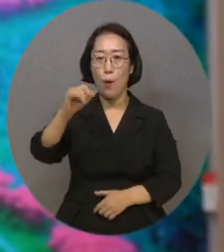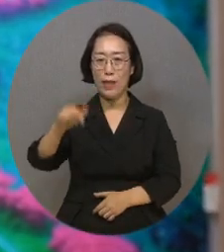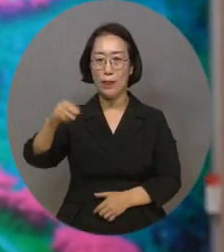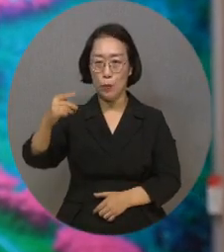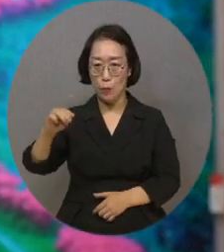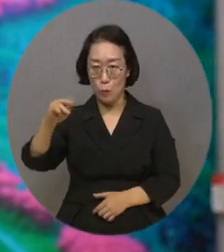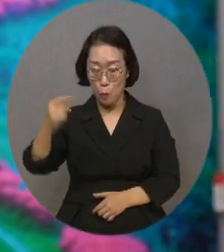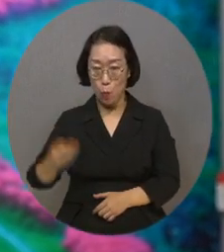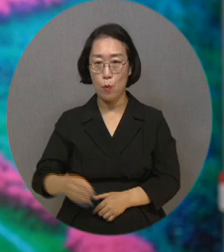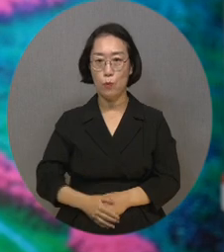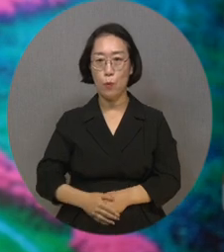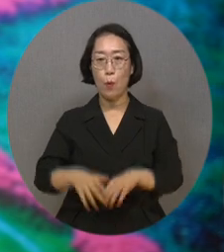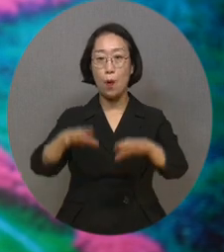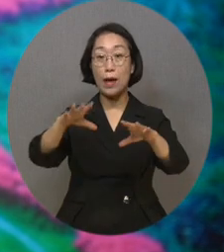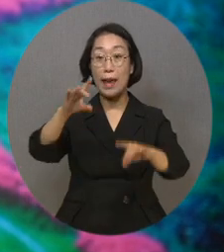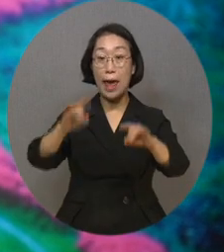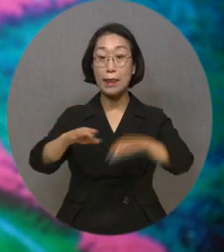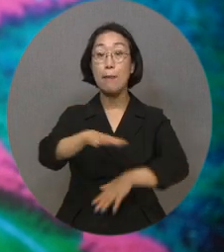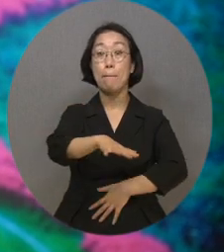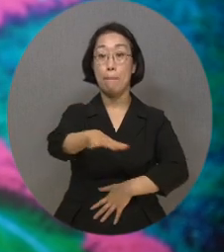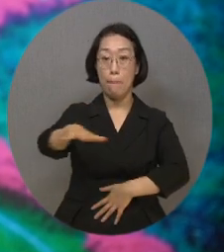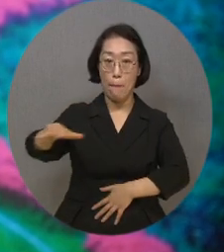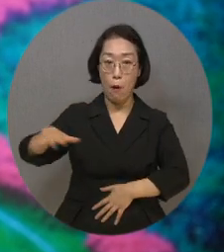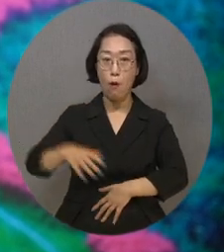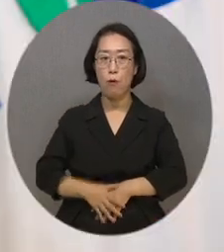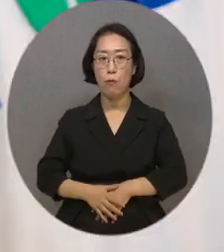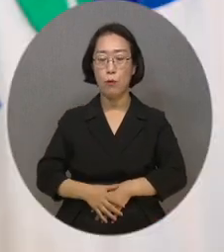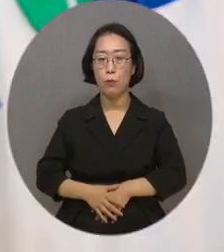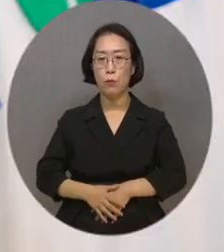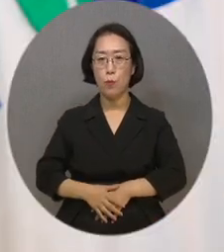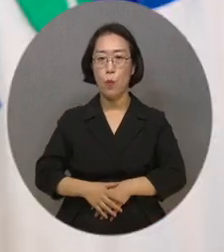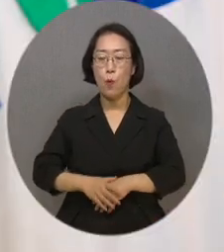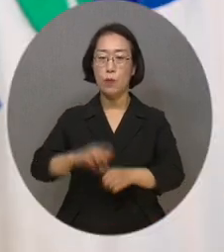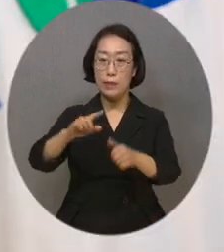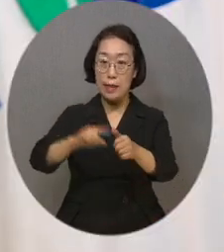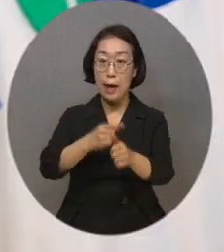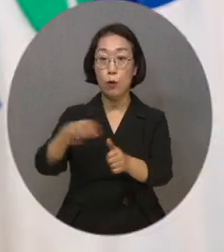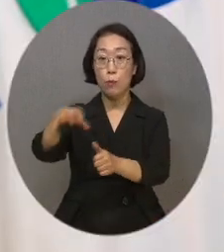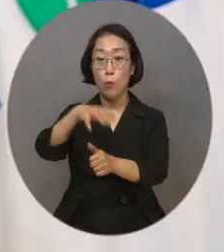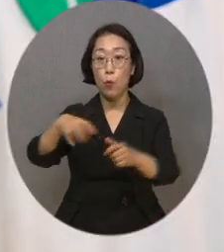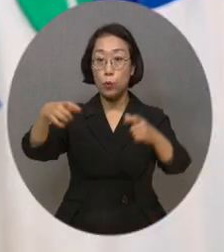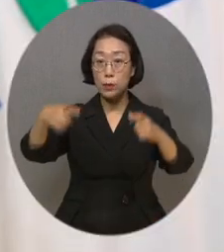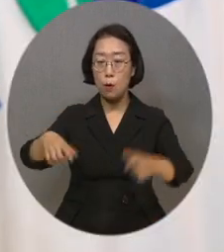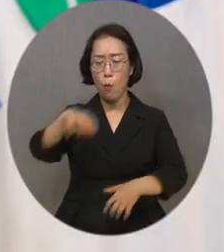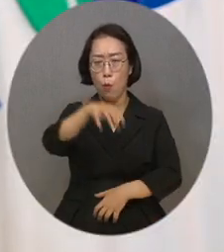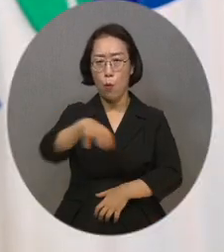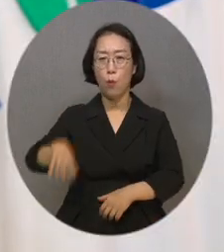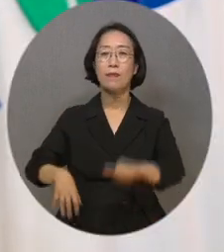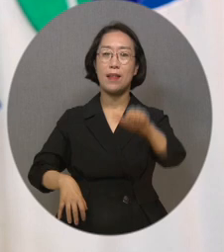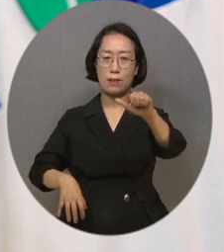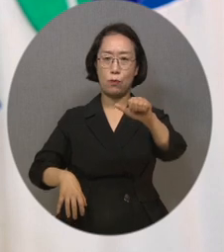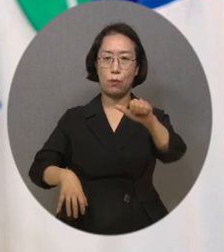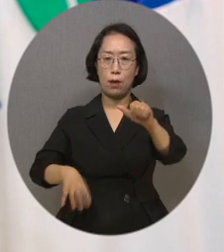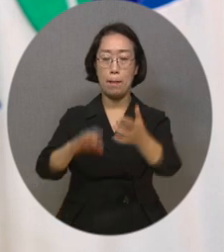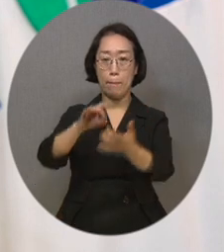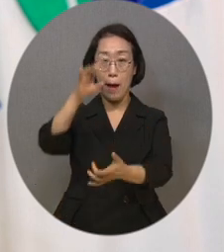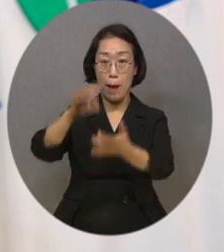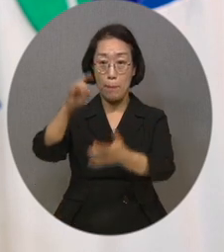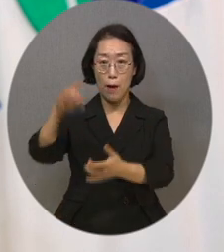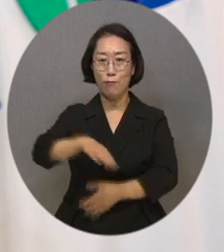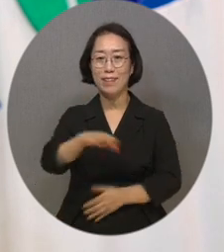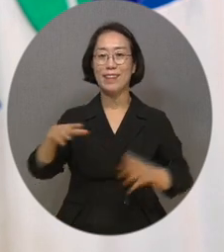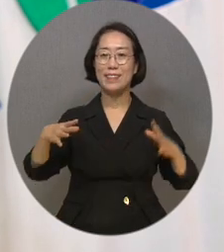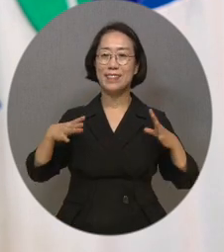갯벌, 농악, 판소리, 그다음에 생물권 보존 지역 이런 5개를 가지고 저희가 계속 자랑을 해